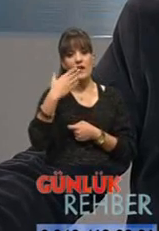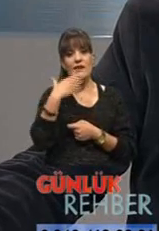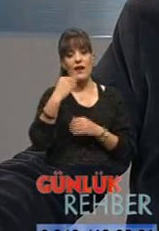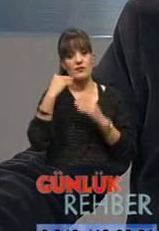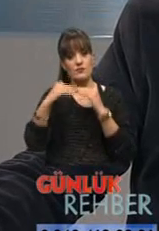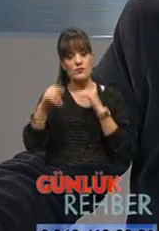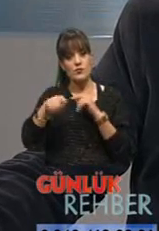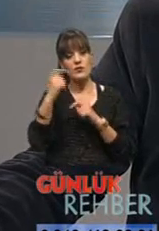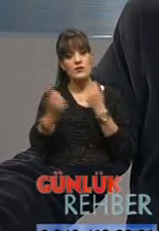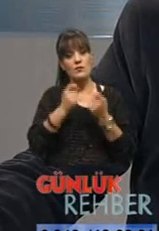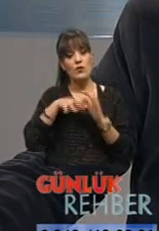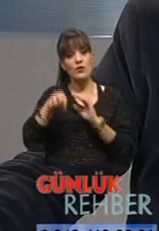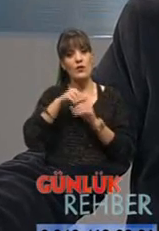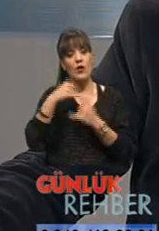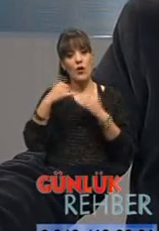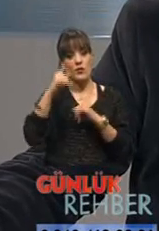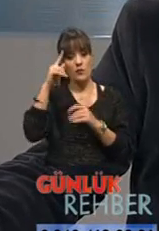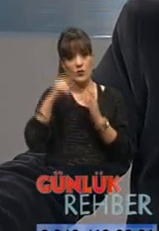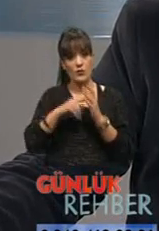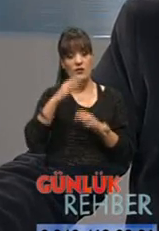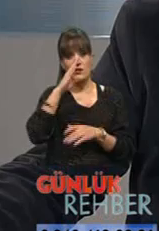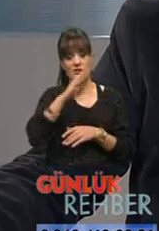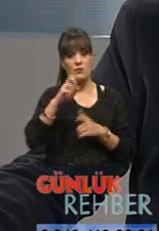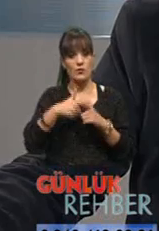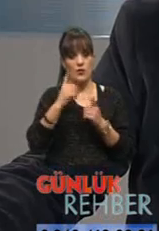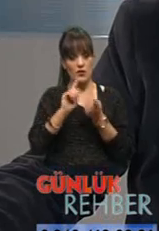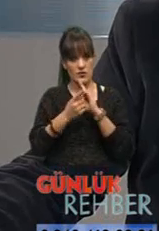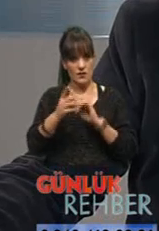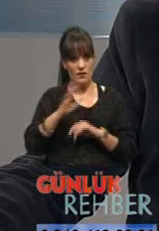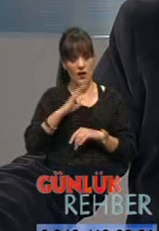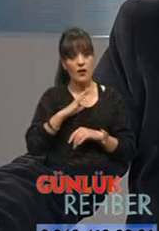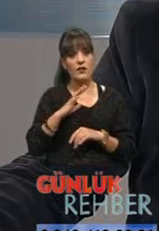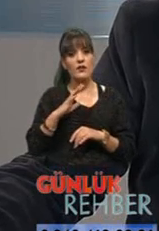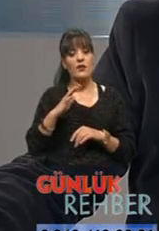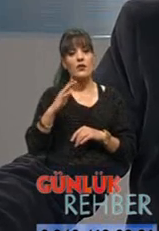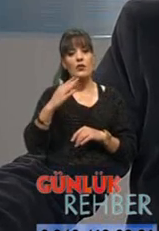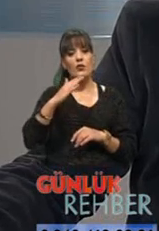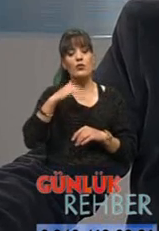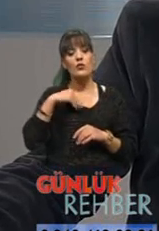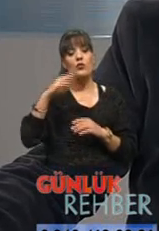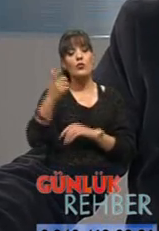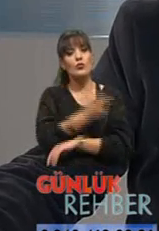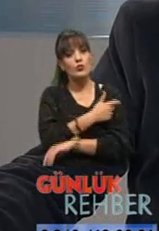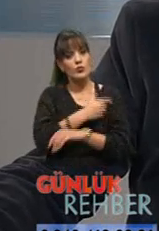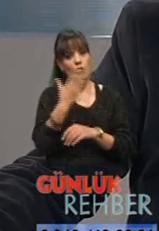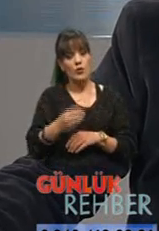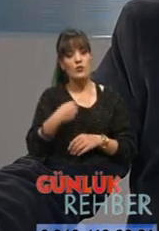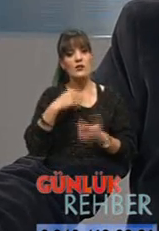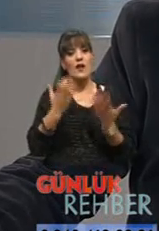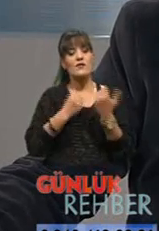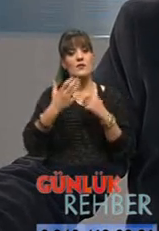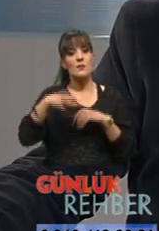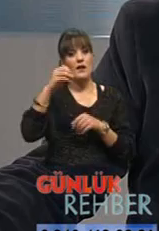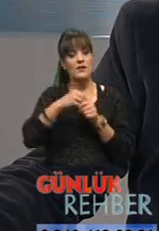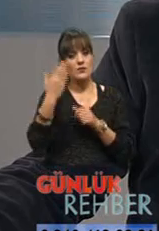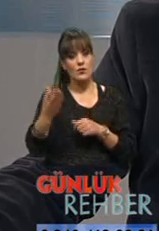gençliğe de bu spor dalını oynatma noktasında ciddi projelerimiz var. İşte yurtlarda olsun, AVM'lerde